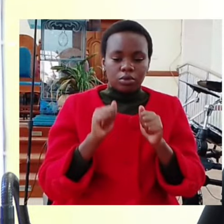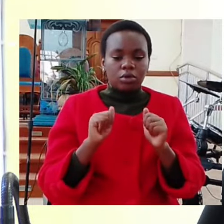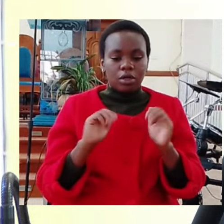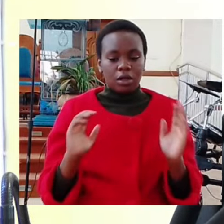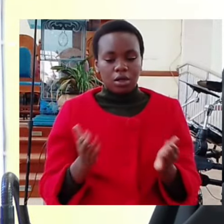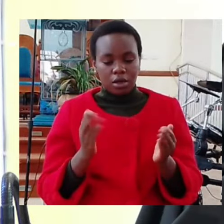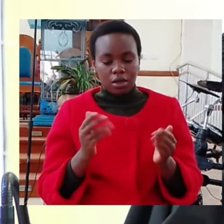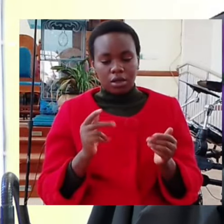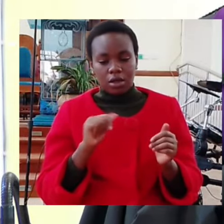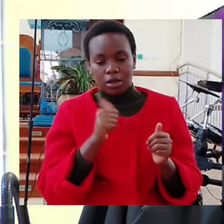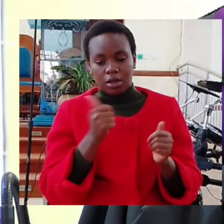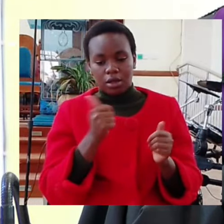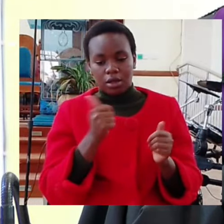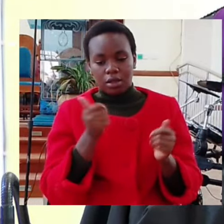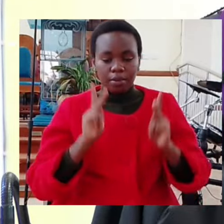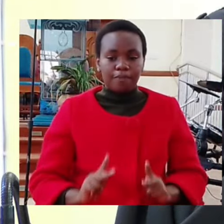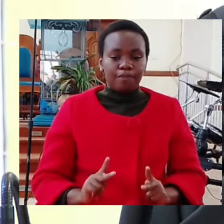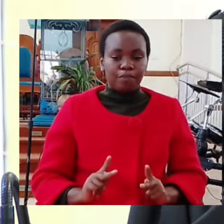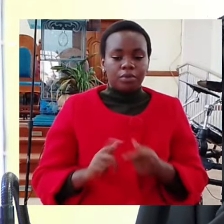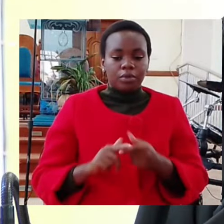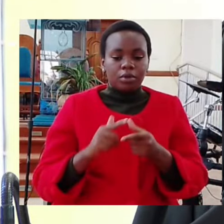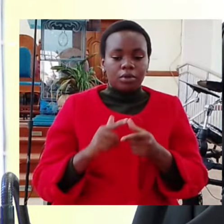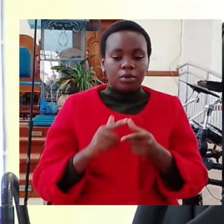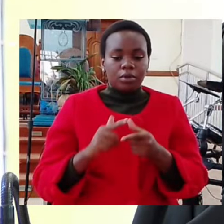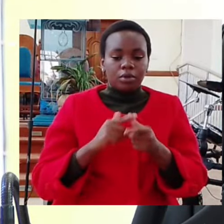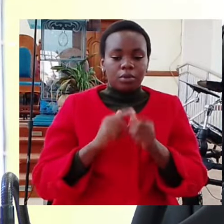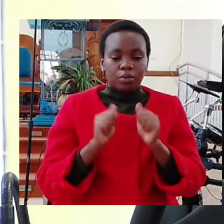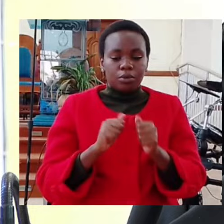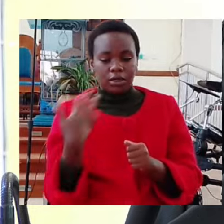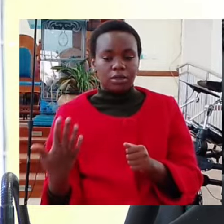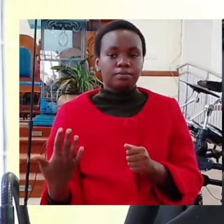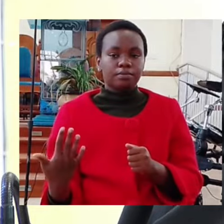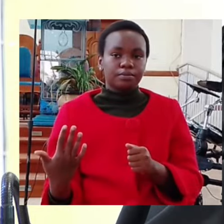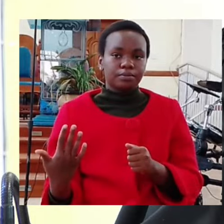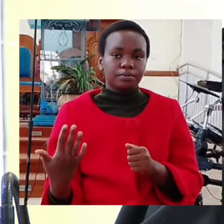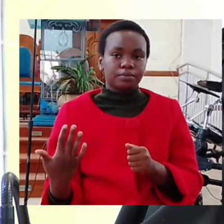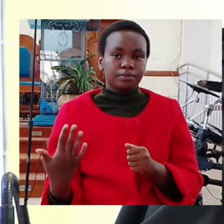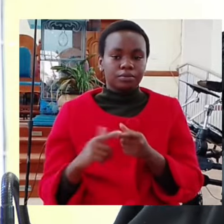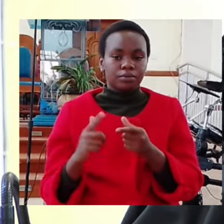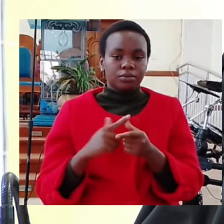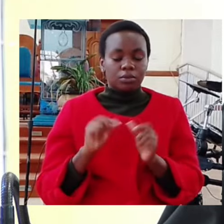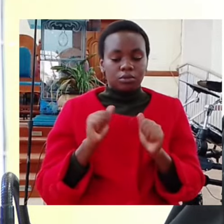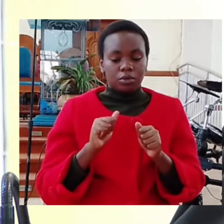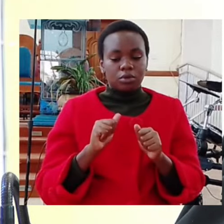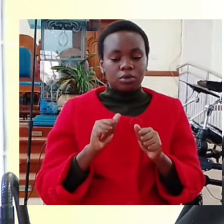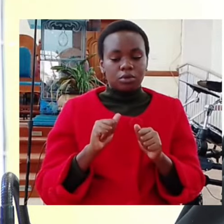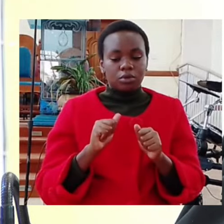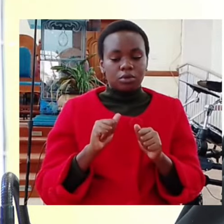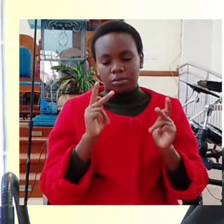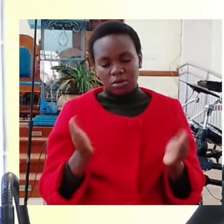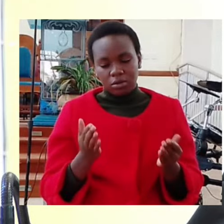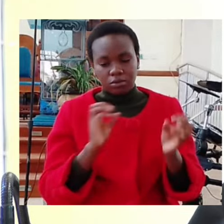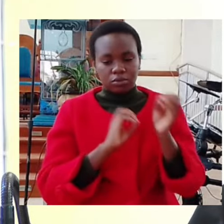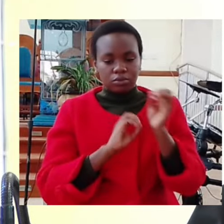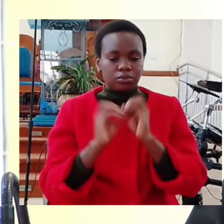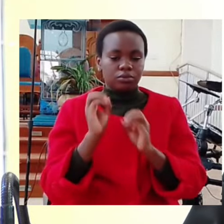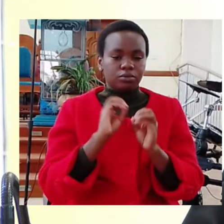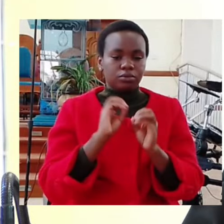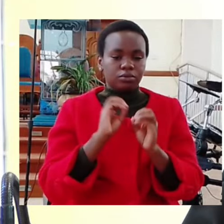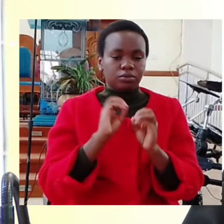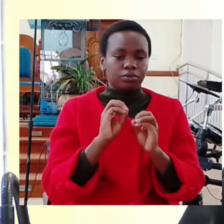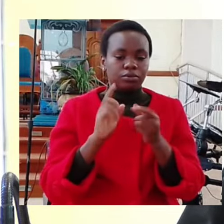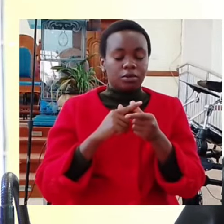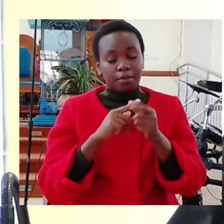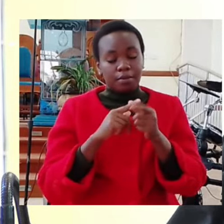doare yagi. Todo hororia wake haneate tutiri ya doa kuumanireria muno. Tika hederia mudo wa kuwele